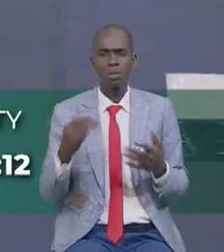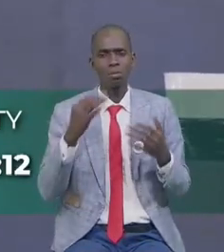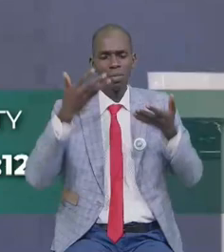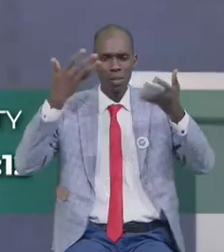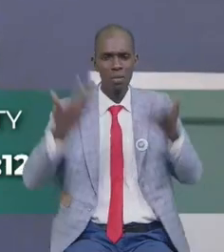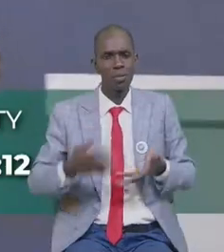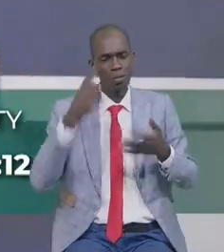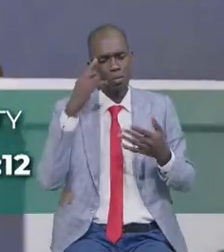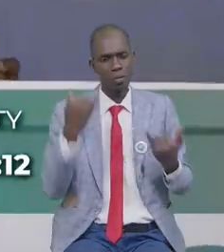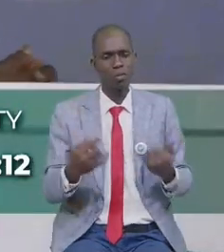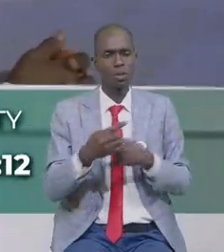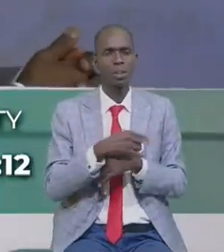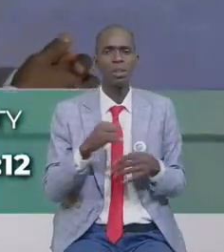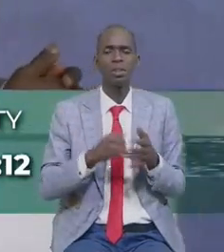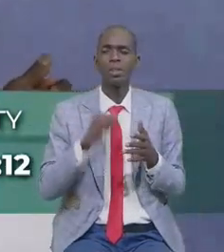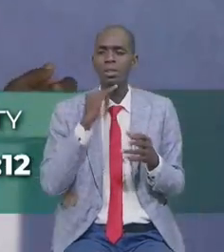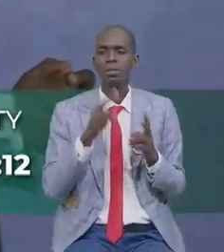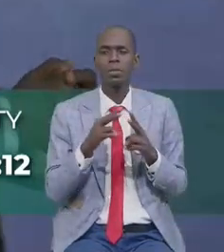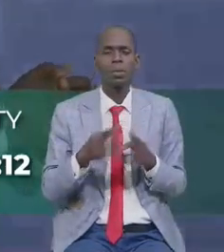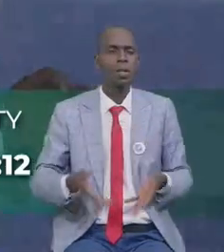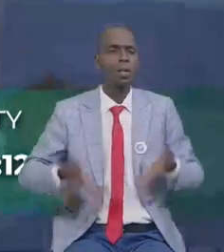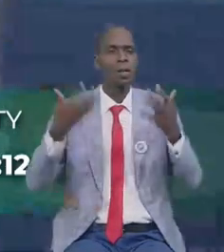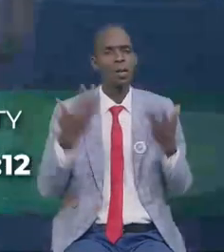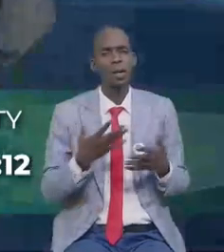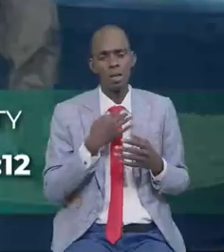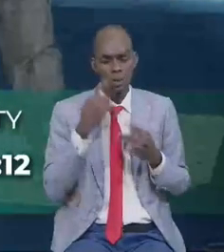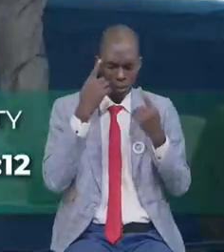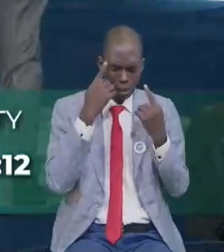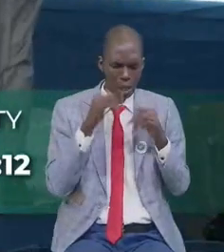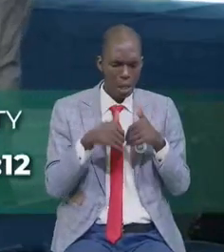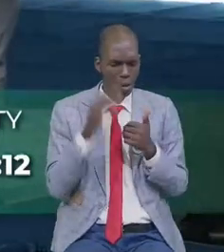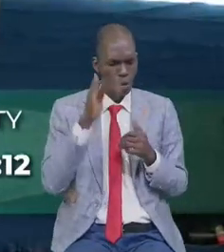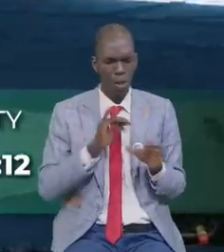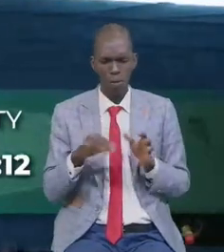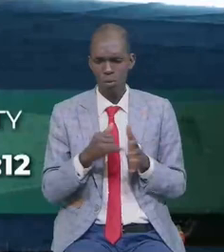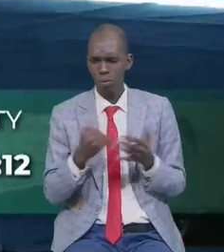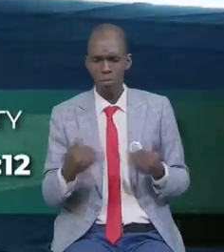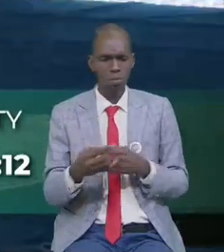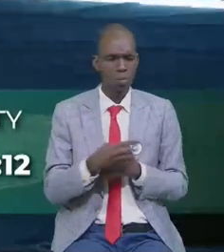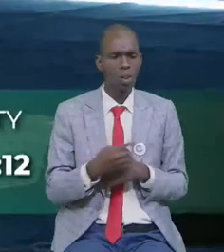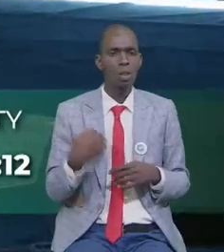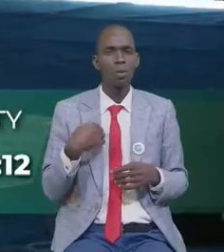emmagasinées pour ce jour. C'est beaucoup, c'est lourd. Même en pensant ce que je vais faire aujourd'hui, et là où je vais